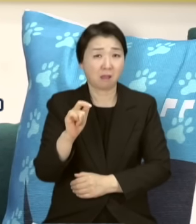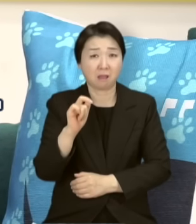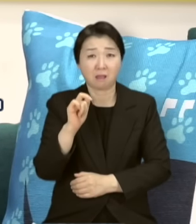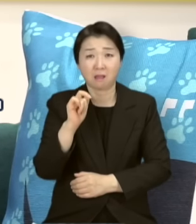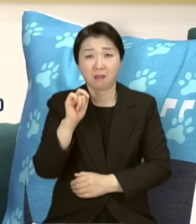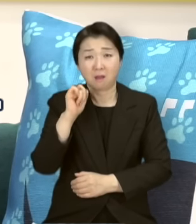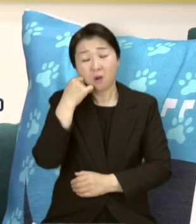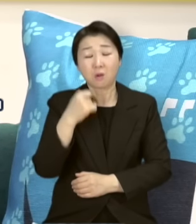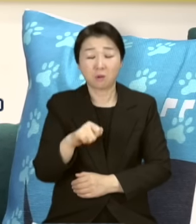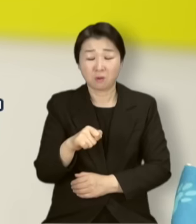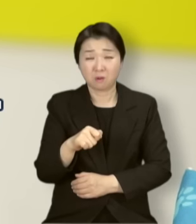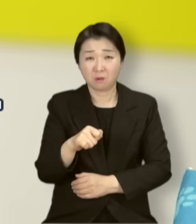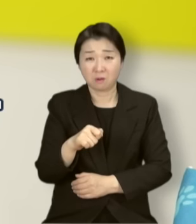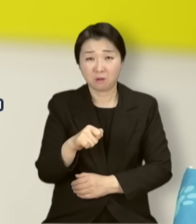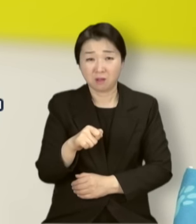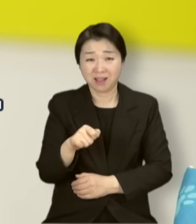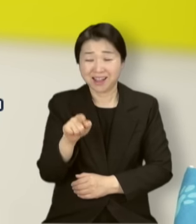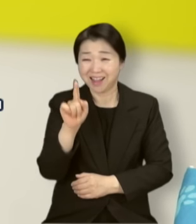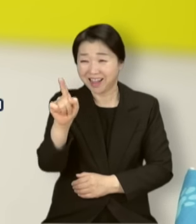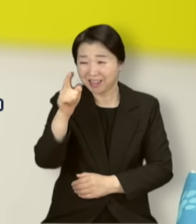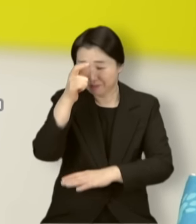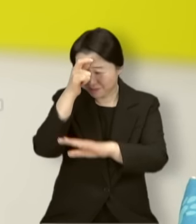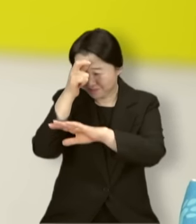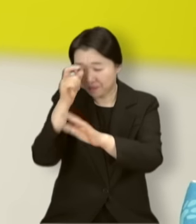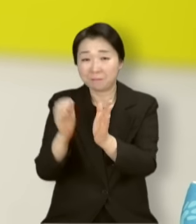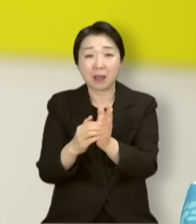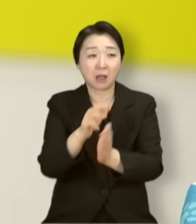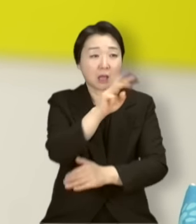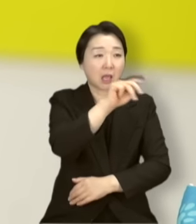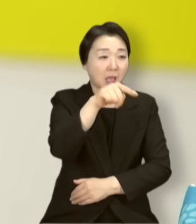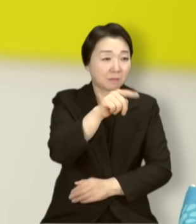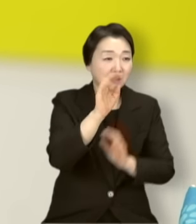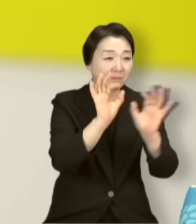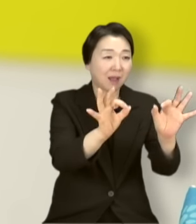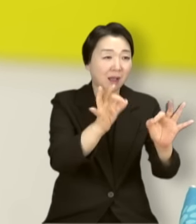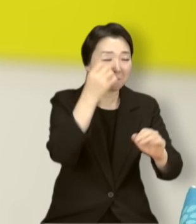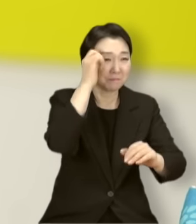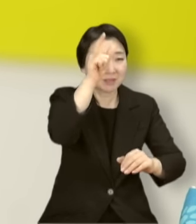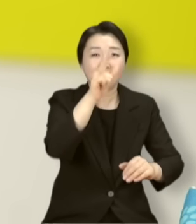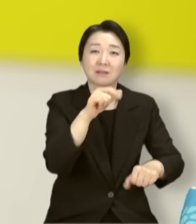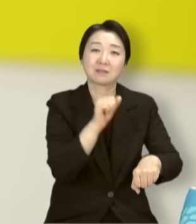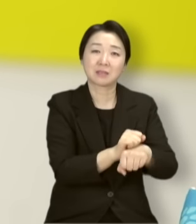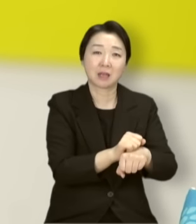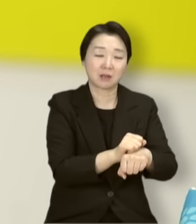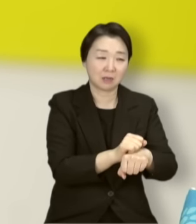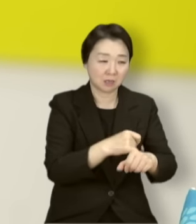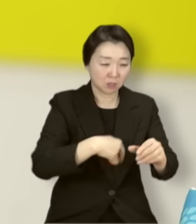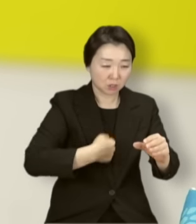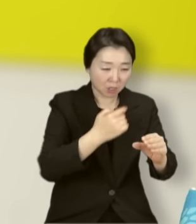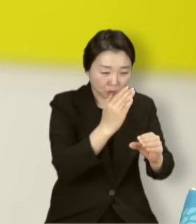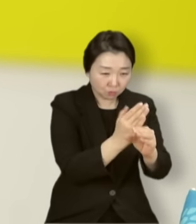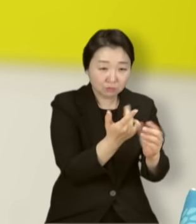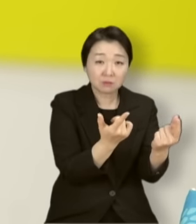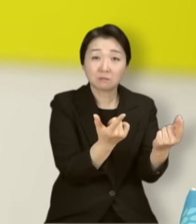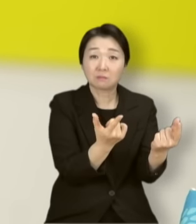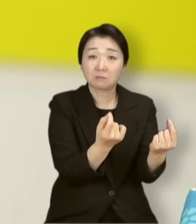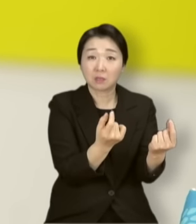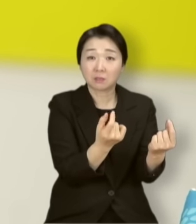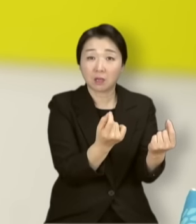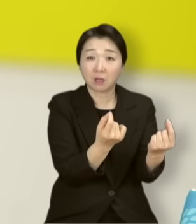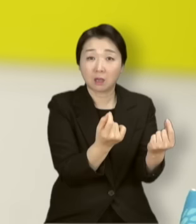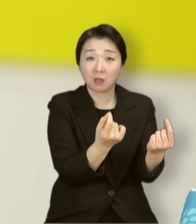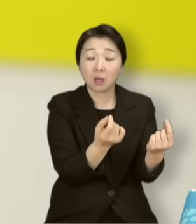한우물 파는 세대인데 우리 MZ세대를 보면 창의적이고 개인적인 것도